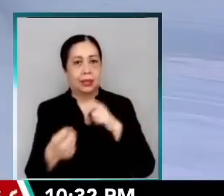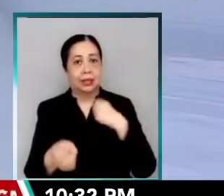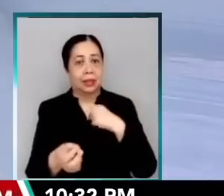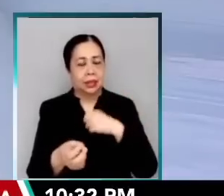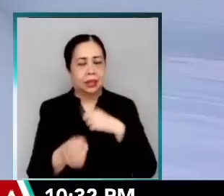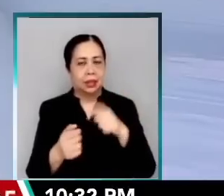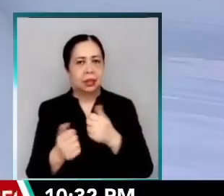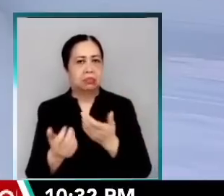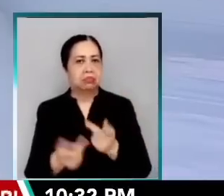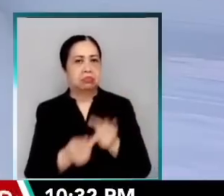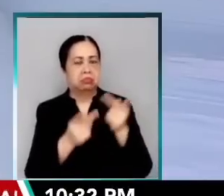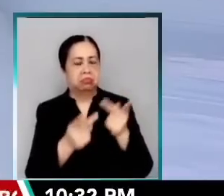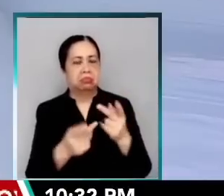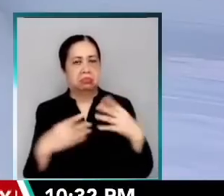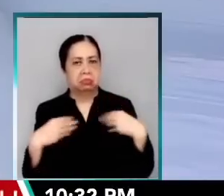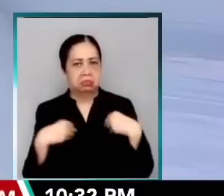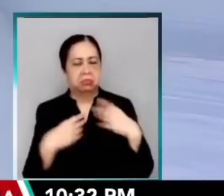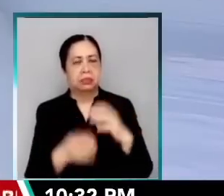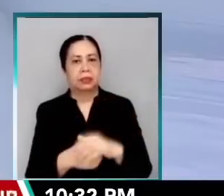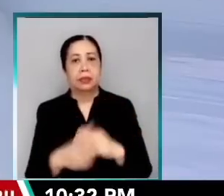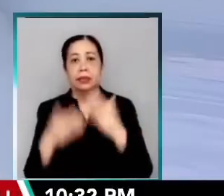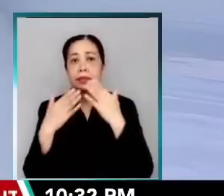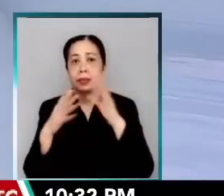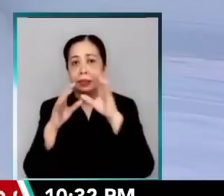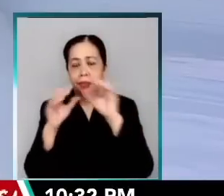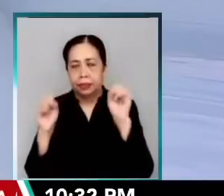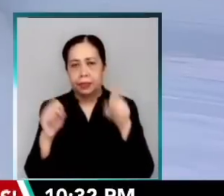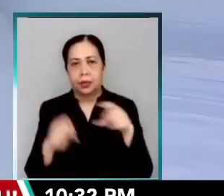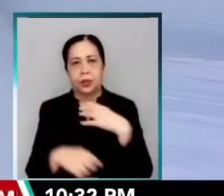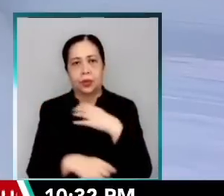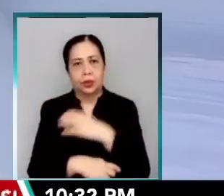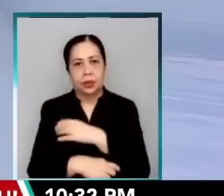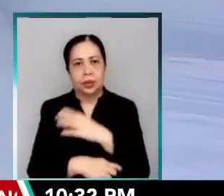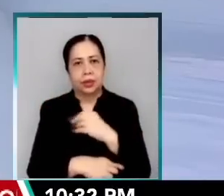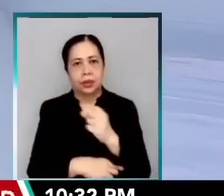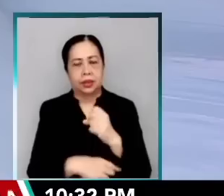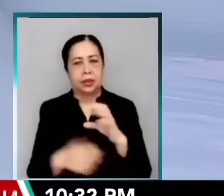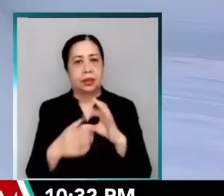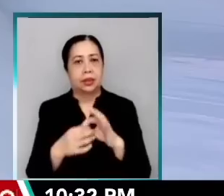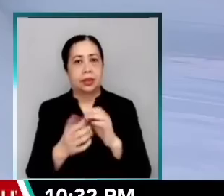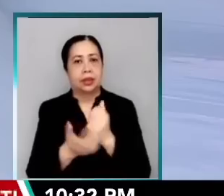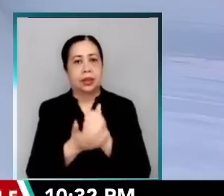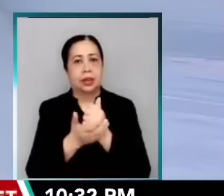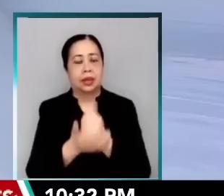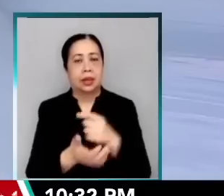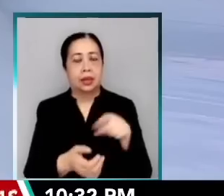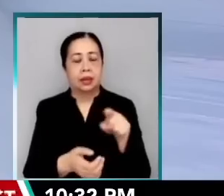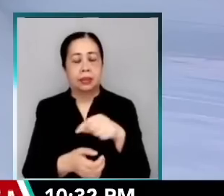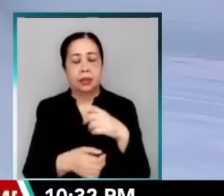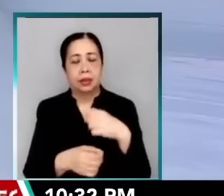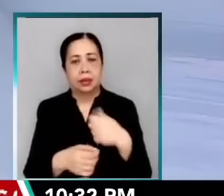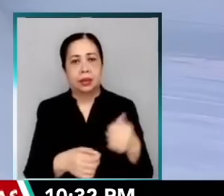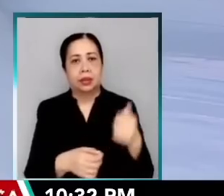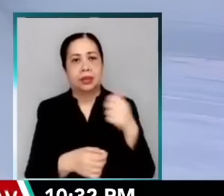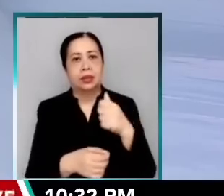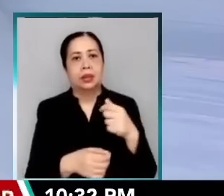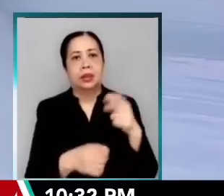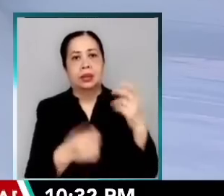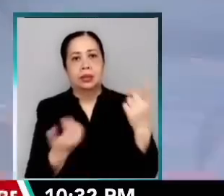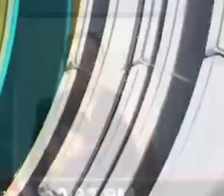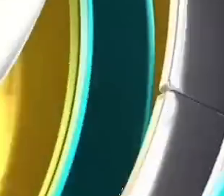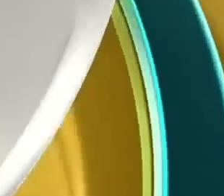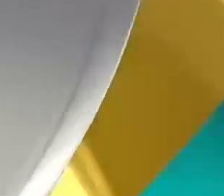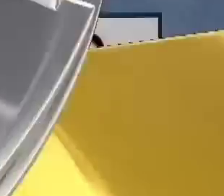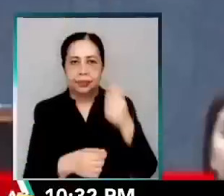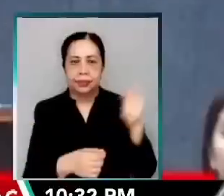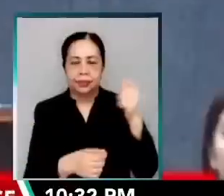panukala. Nagpasalamat naman ang Pangulo sa Kongreso at sa pakikipagtulungan ng Legislatura sa Ehekutibo. May report si Mab